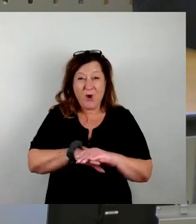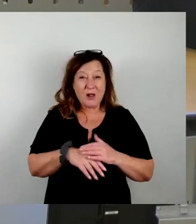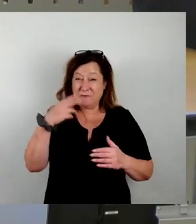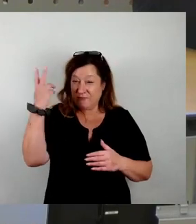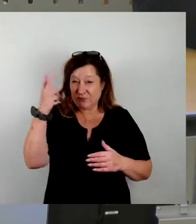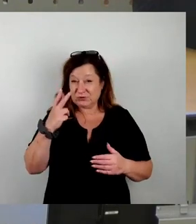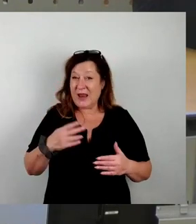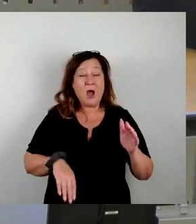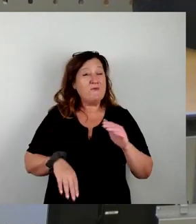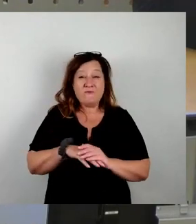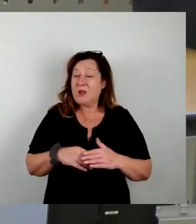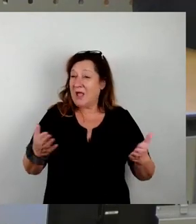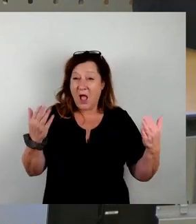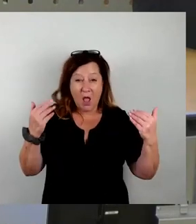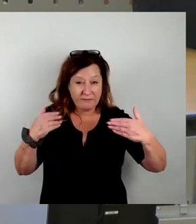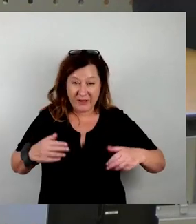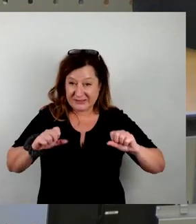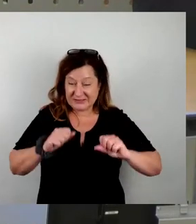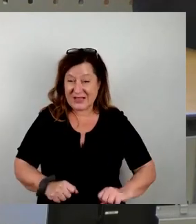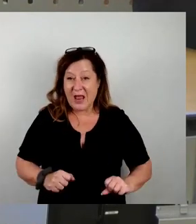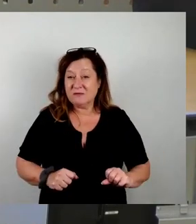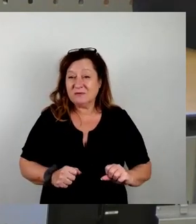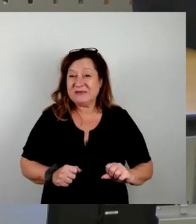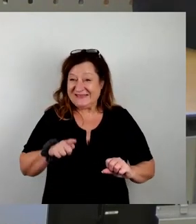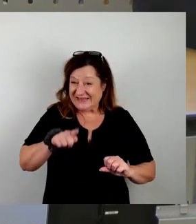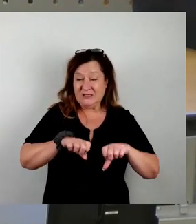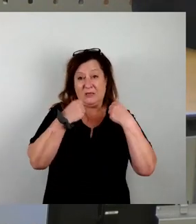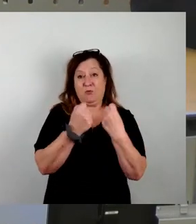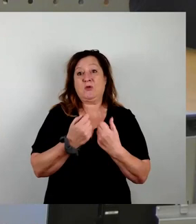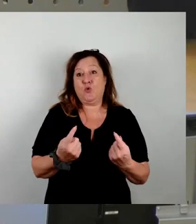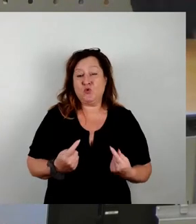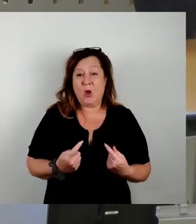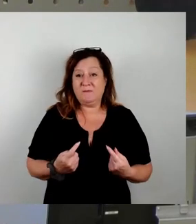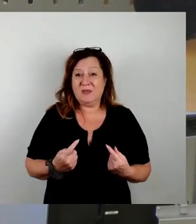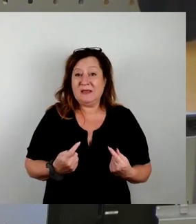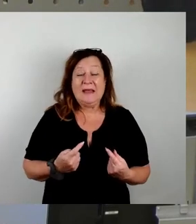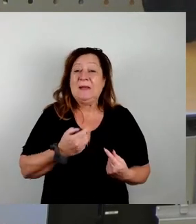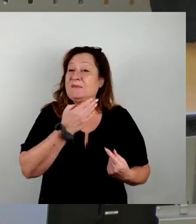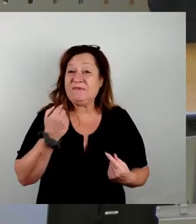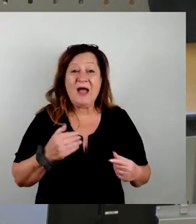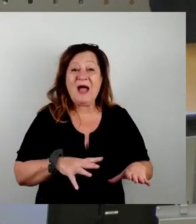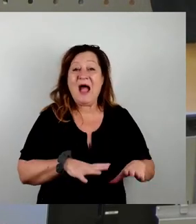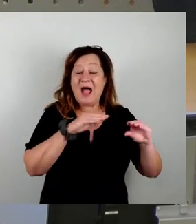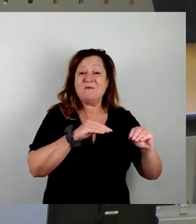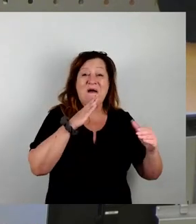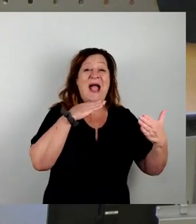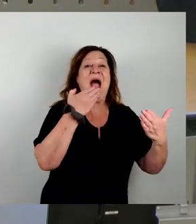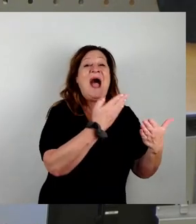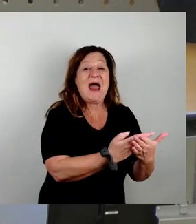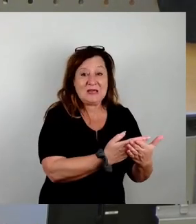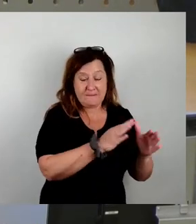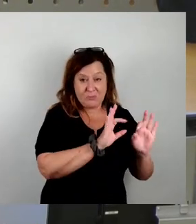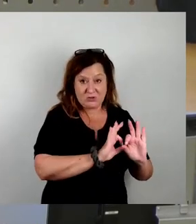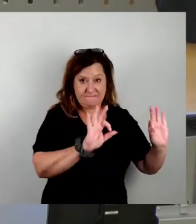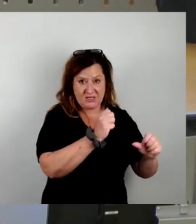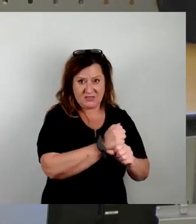zu erwarten, dass genau das eintreten wird. Weil man hat nicht angefangen, das Angebot zu verbessern, sondern man hat